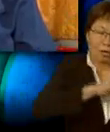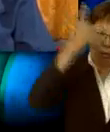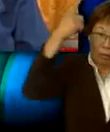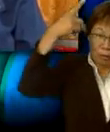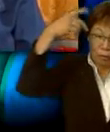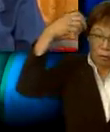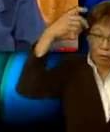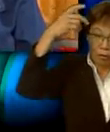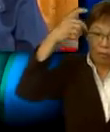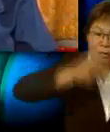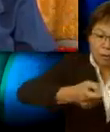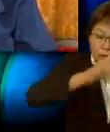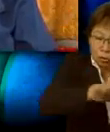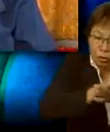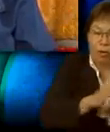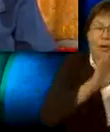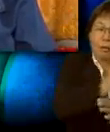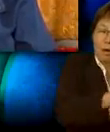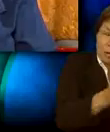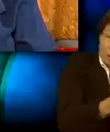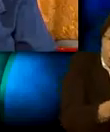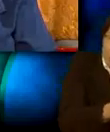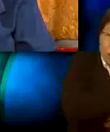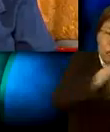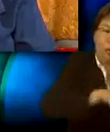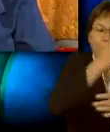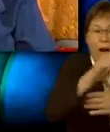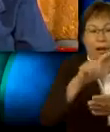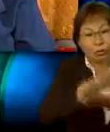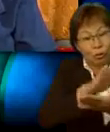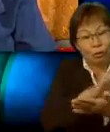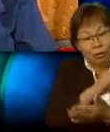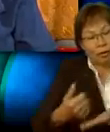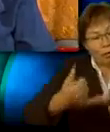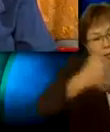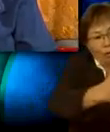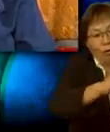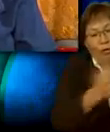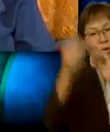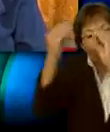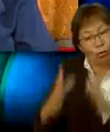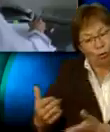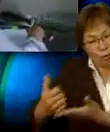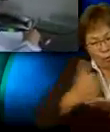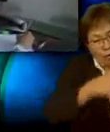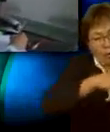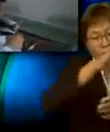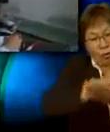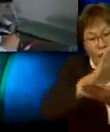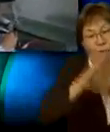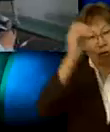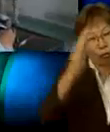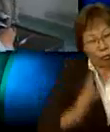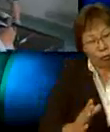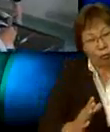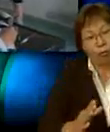tersebut. Beliau menguruskan semua hal-hal yang berkaitan dengan sekolah dan beliau dibantu oleh guru-guru. Di sekolah,